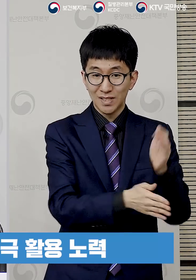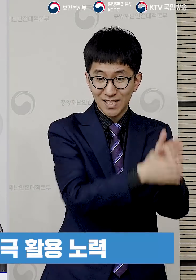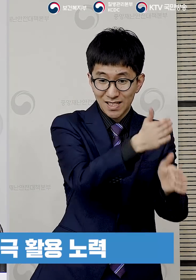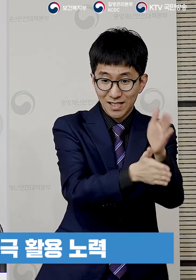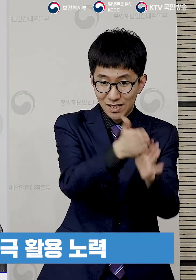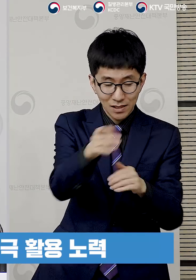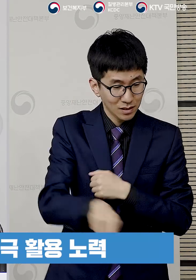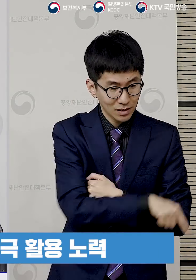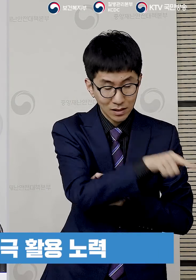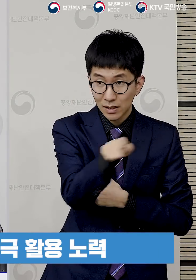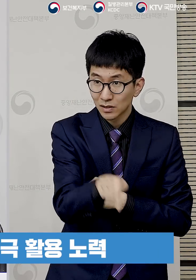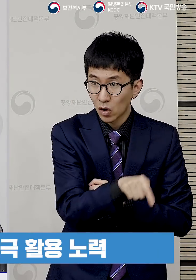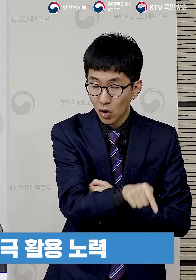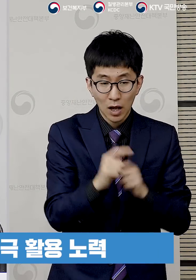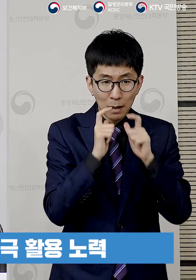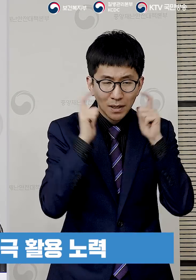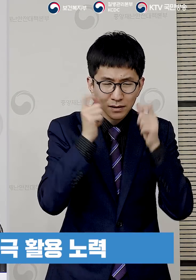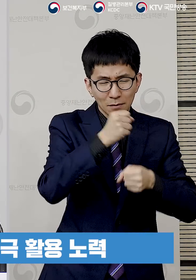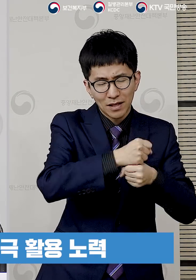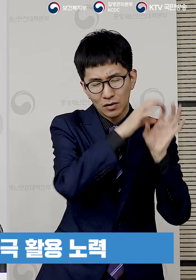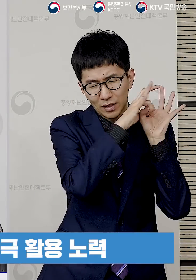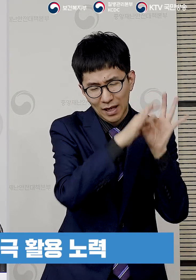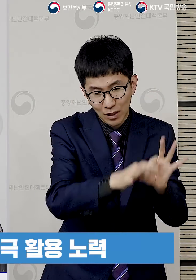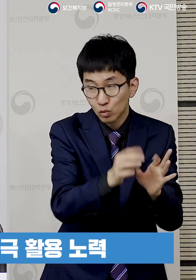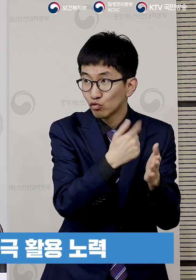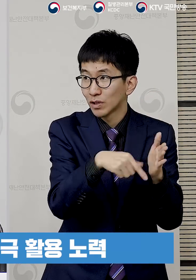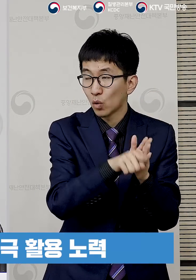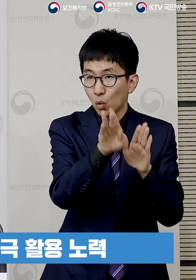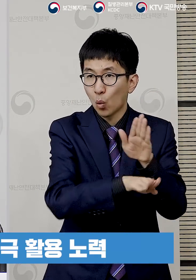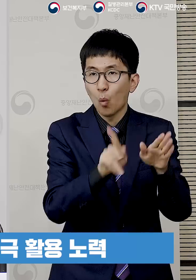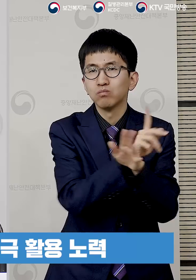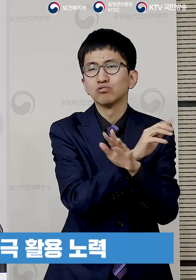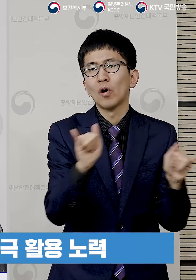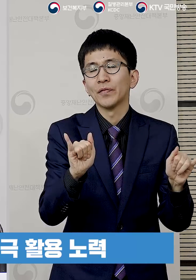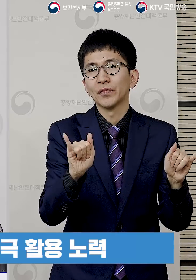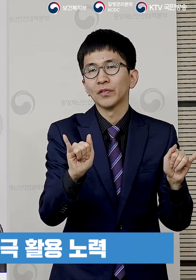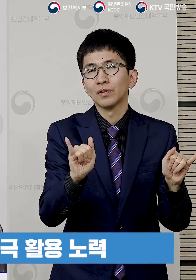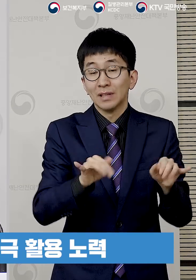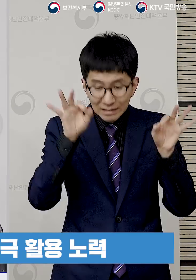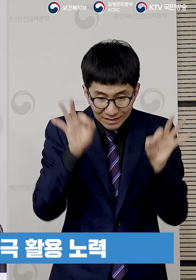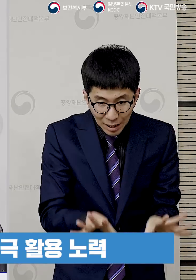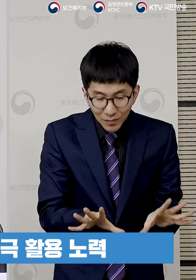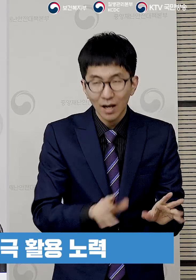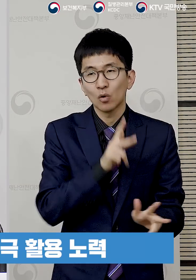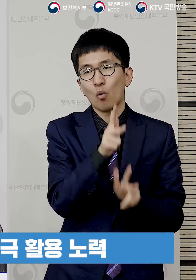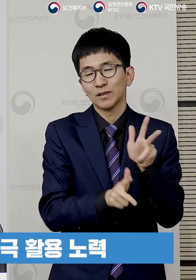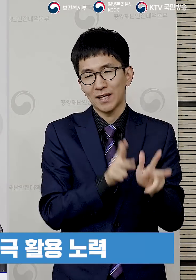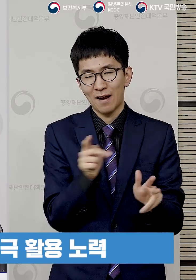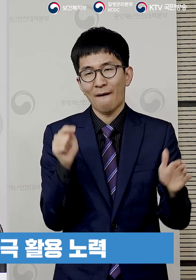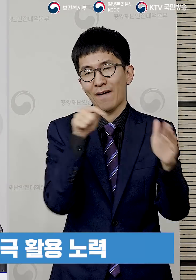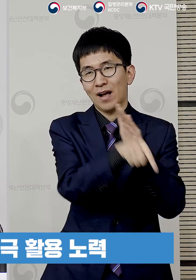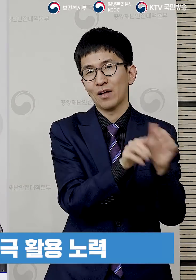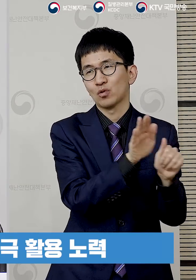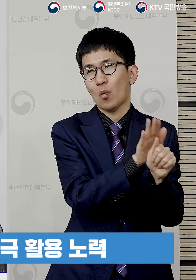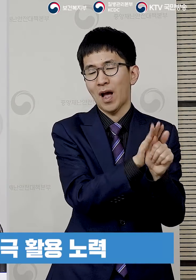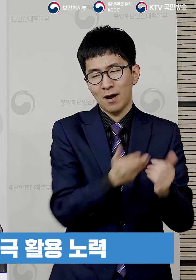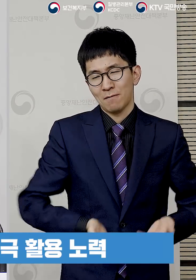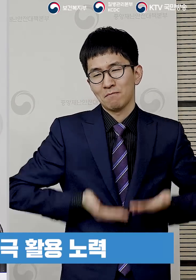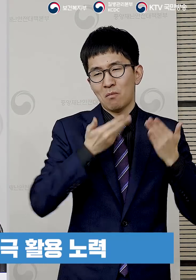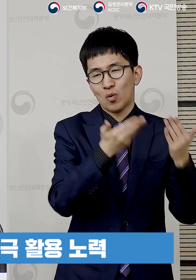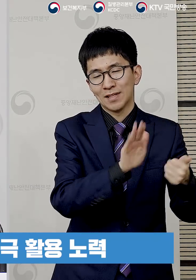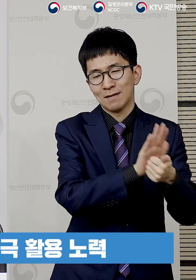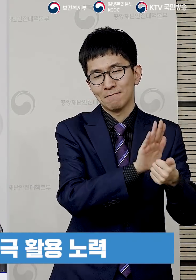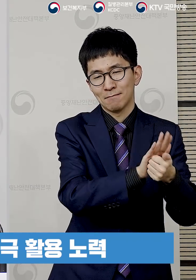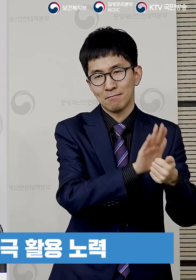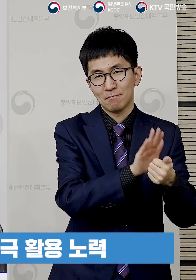그 인력 부족을 메우기 위해서 그 지자체 공무원들께서 한시적으로 인력을